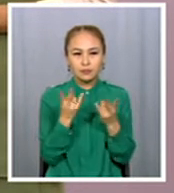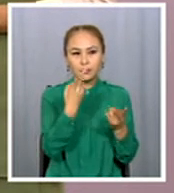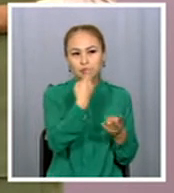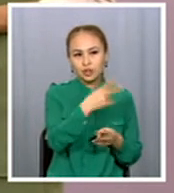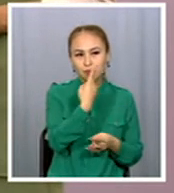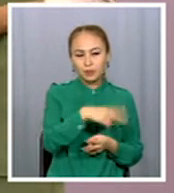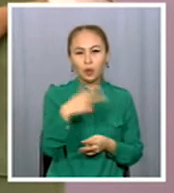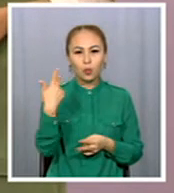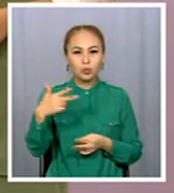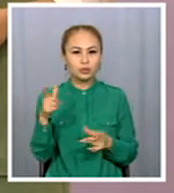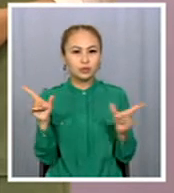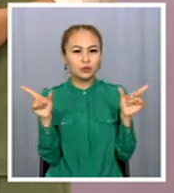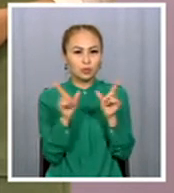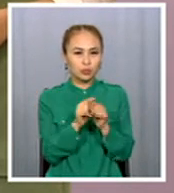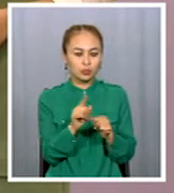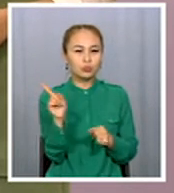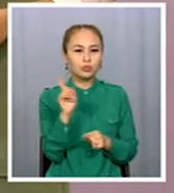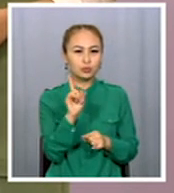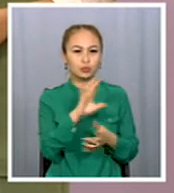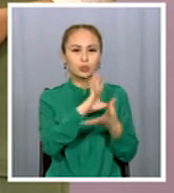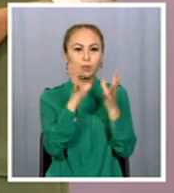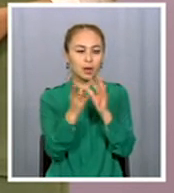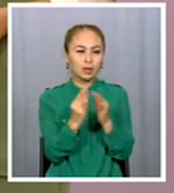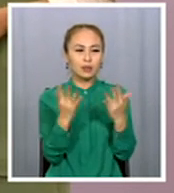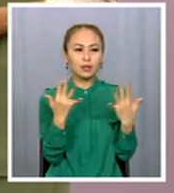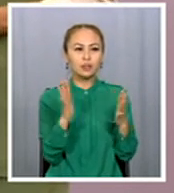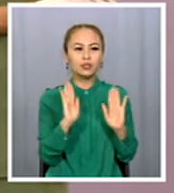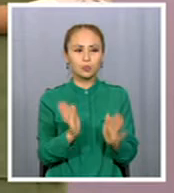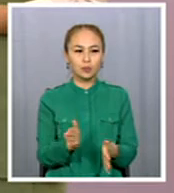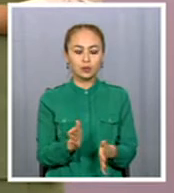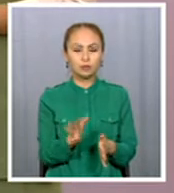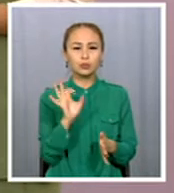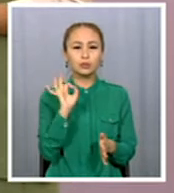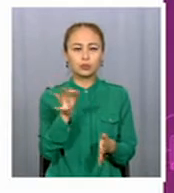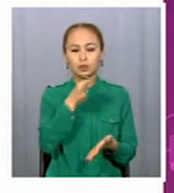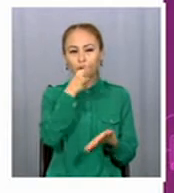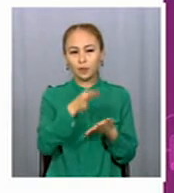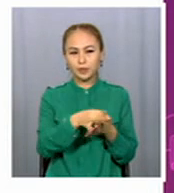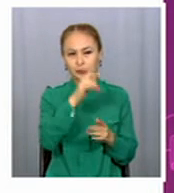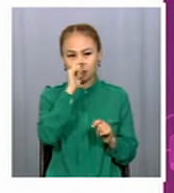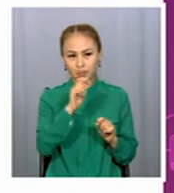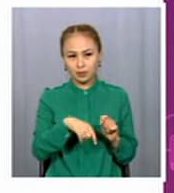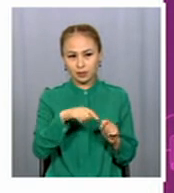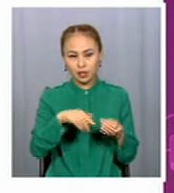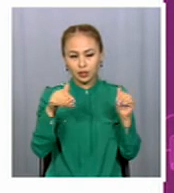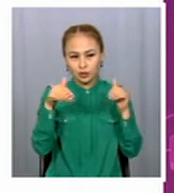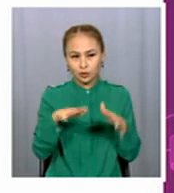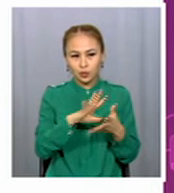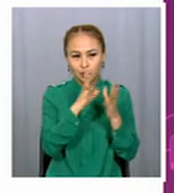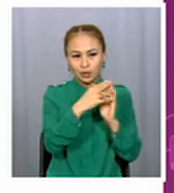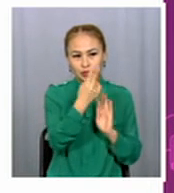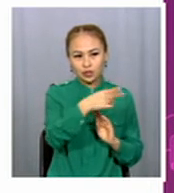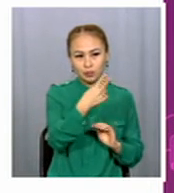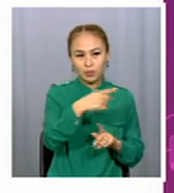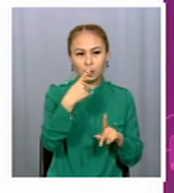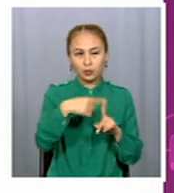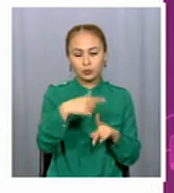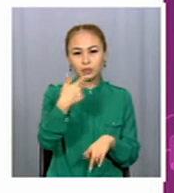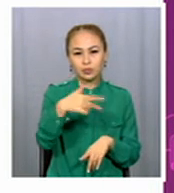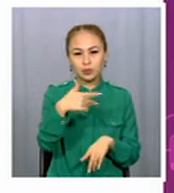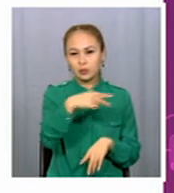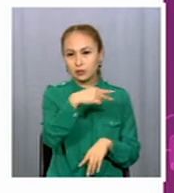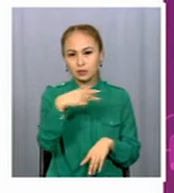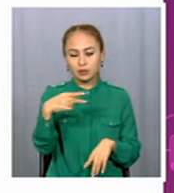мен 30 теңгенің қосындысының мәні неше теңгеге тең? Дұрыс жауап тексерейік. Шешуі. 20 теңге мен 30 теңгенің қосындысының